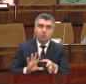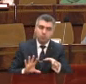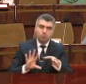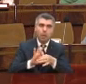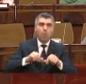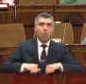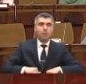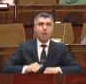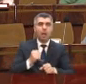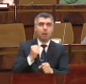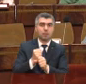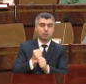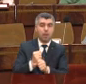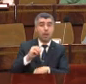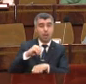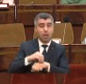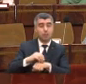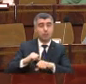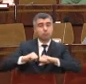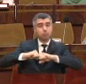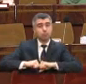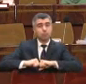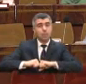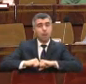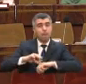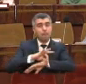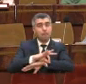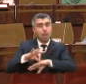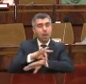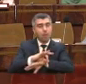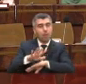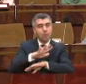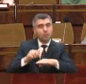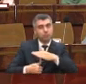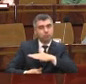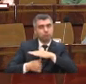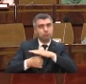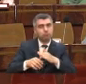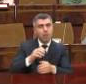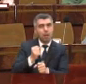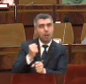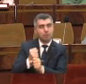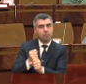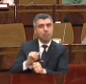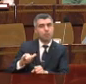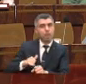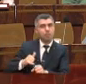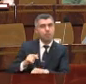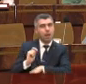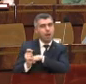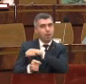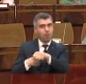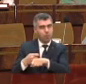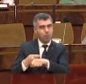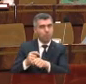والإدماج المهني والوكالة الوطنية لإعادة التشغيل والكفاءات، واللي كيهدف إلى تحسين وضعية التشغيل صفوف الشباب العام القروي